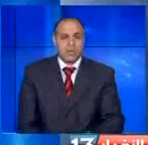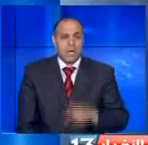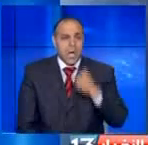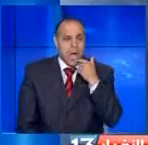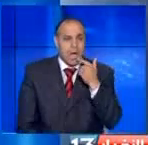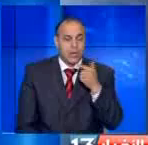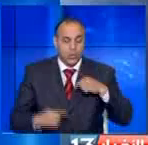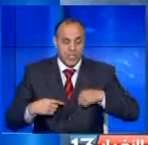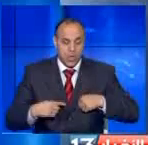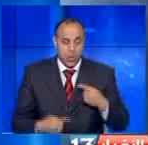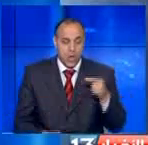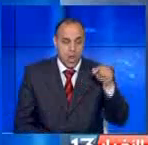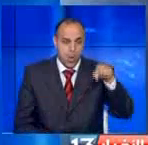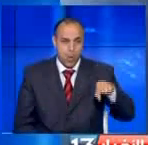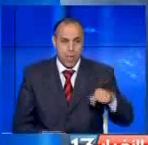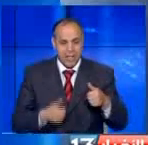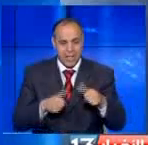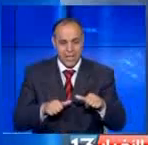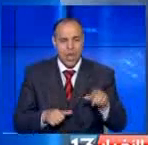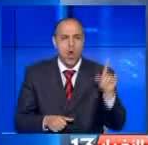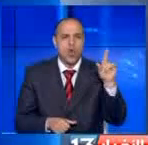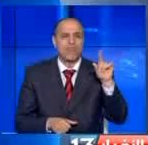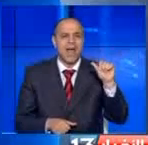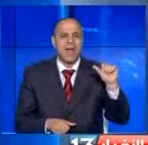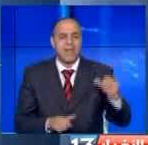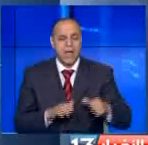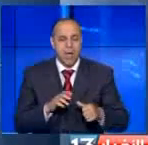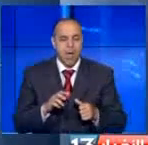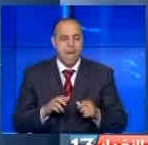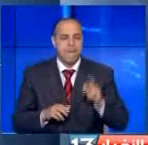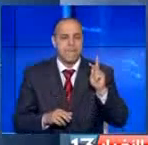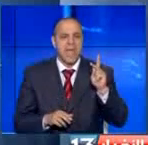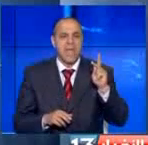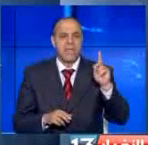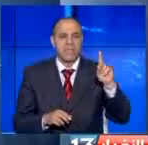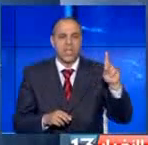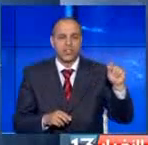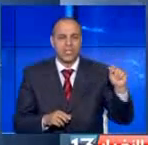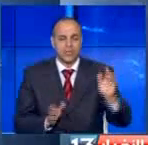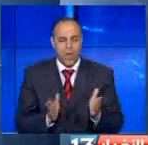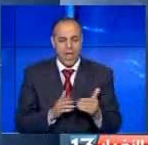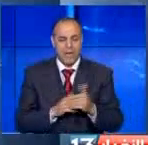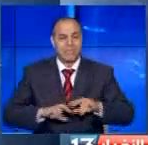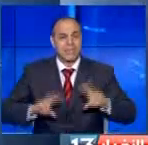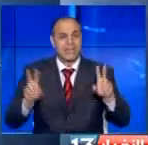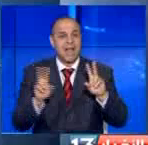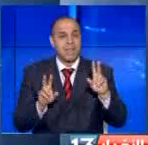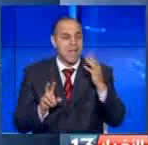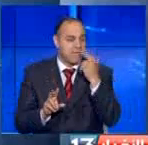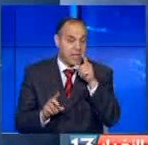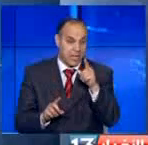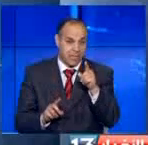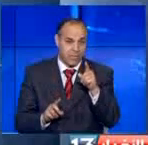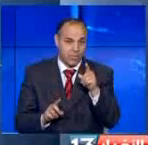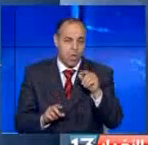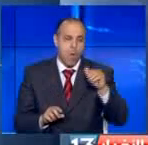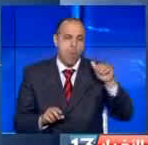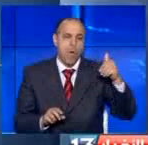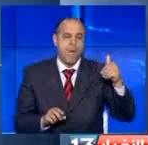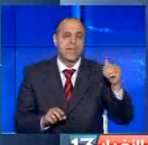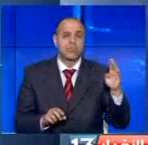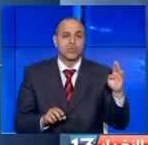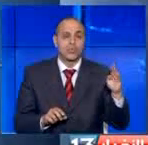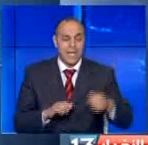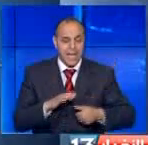أعلنت رئاسة الحكومة اليوم عن تعيين لطفي العرفاوي رئيسا مديرا عاما لوكالة تونس إفريقيا للأنباء، ومحمد